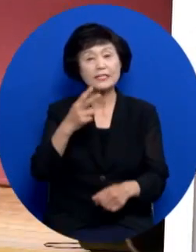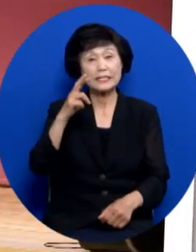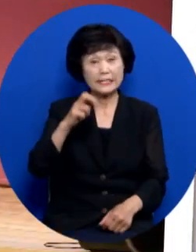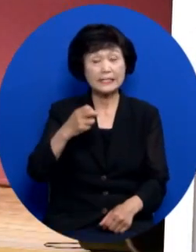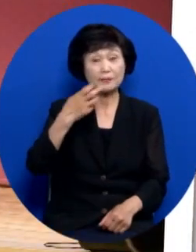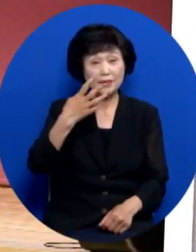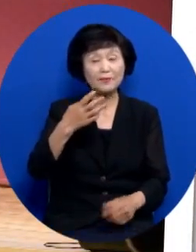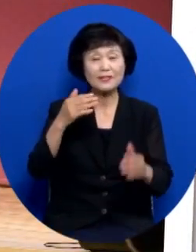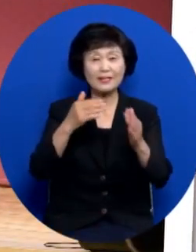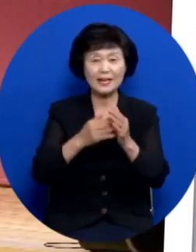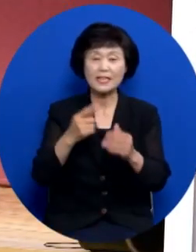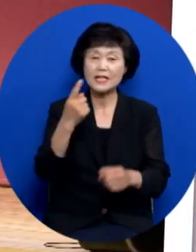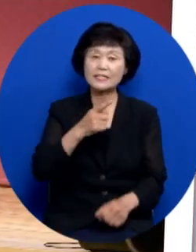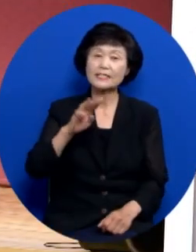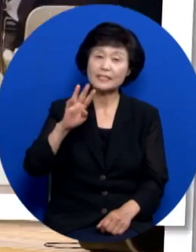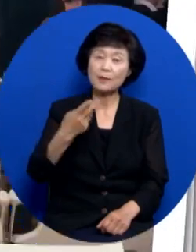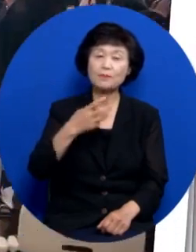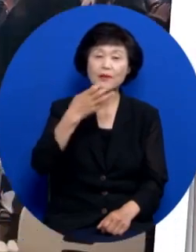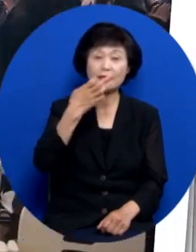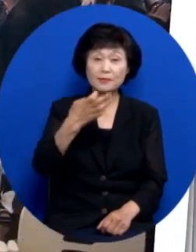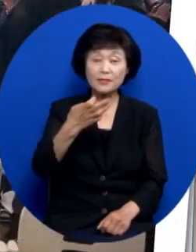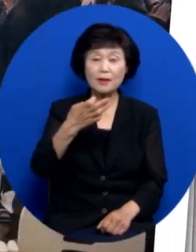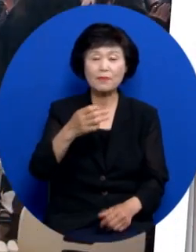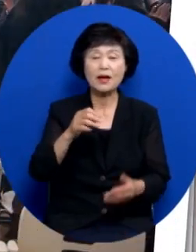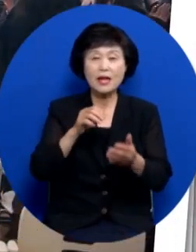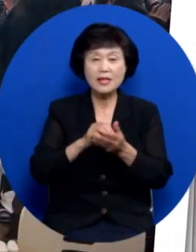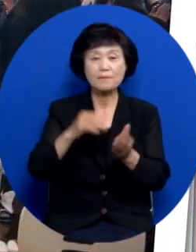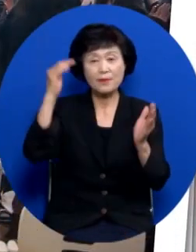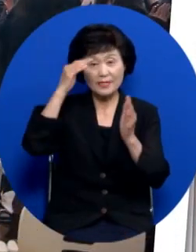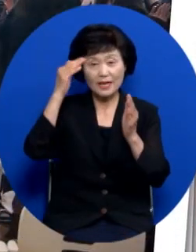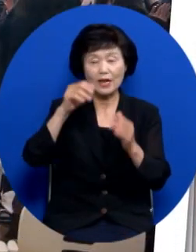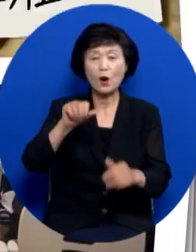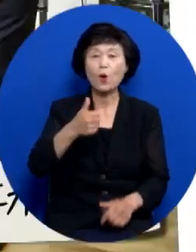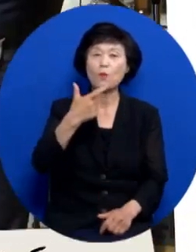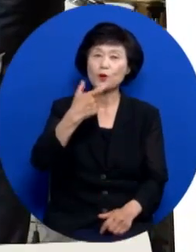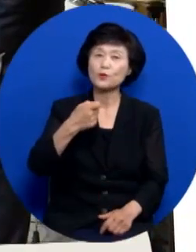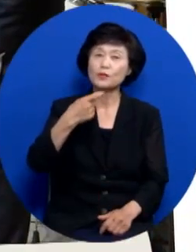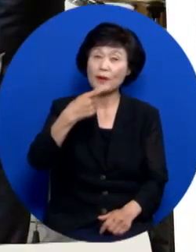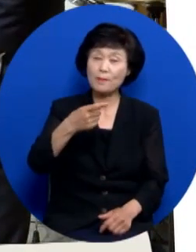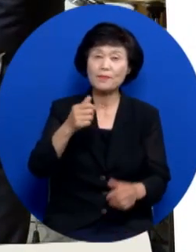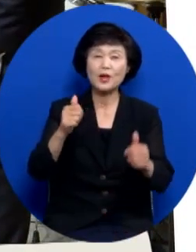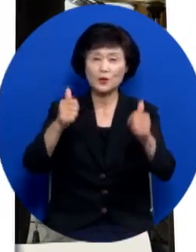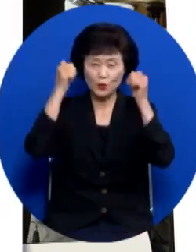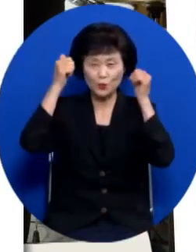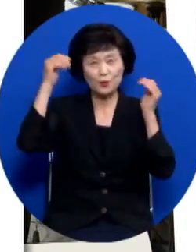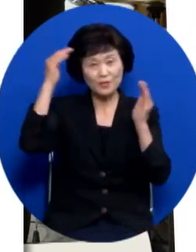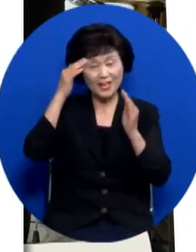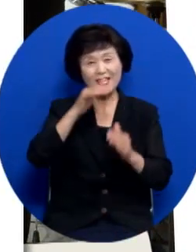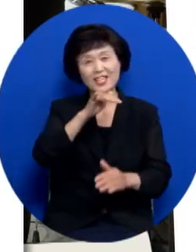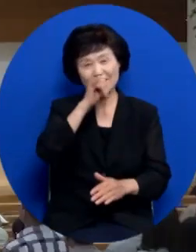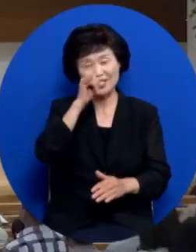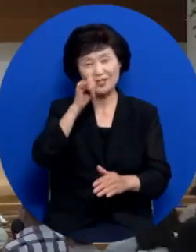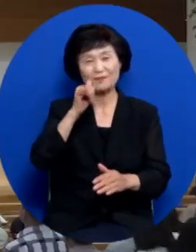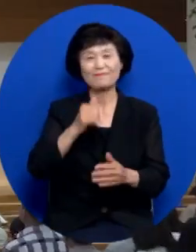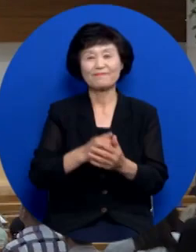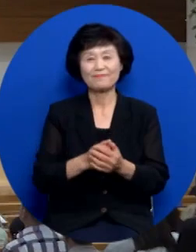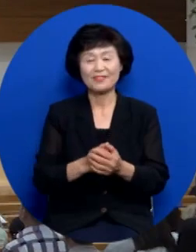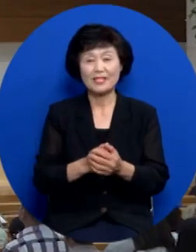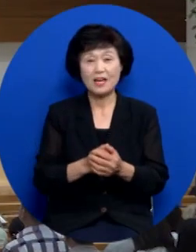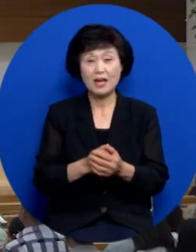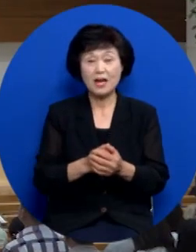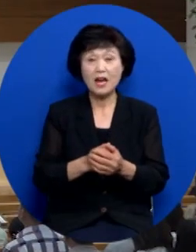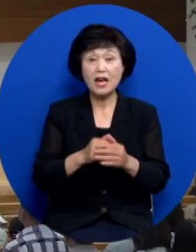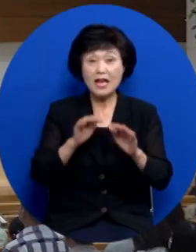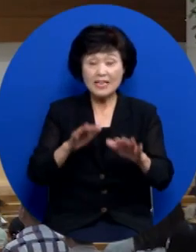2023년까지 1,313명의 입학생과 561명의 졸업생을 배출하며 성장해왔습니다. 이날